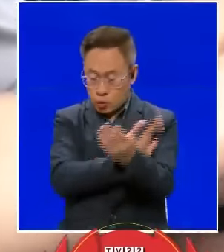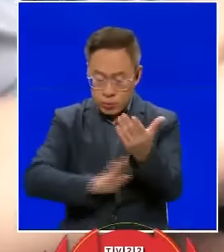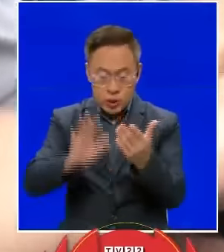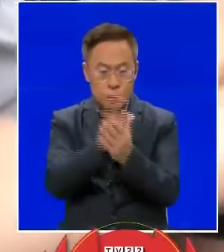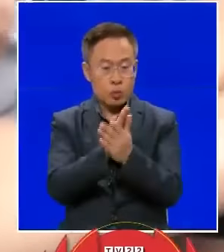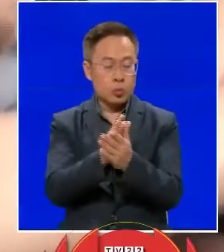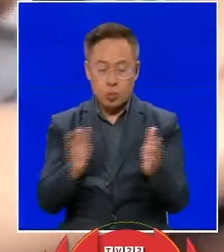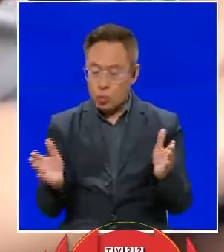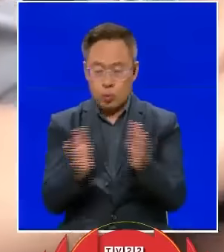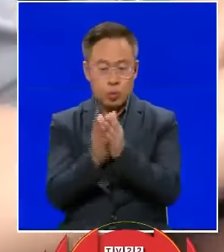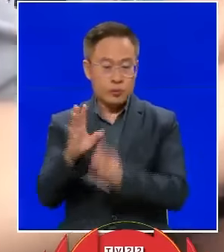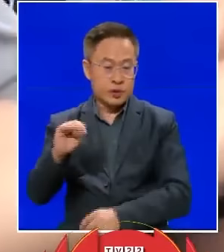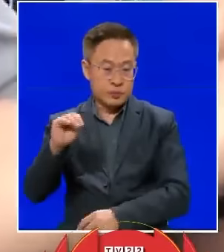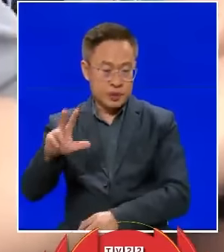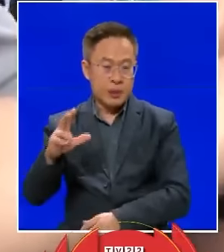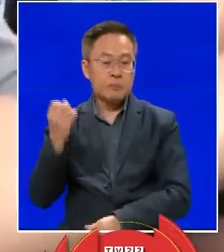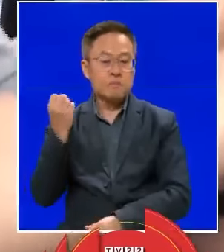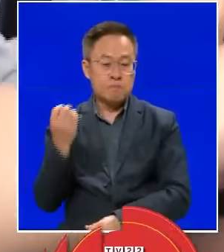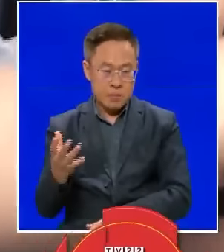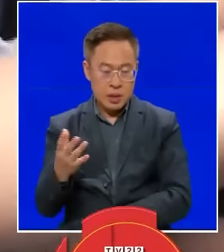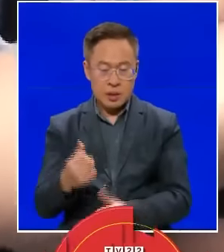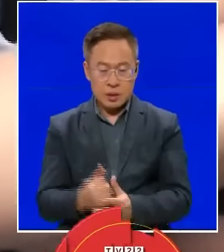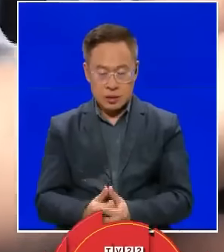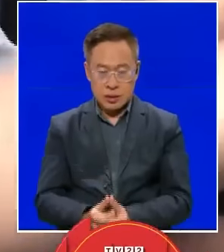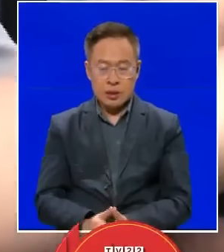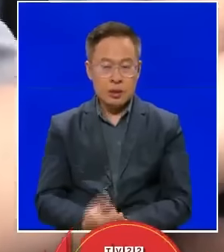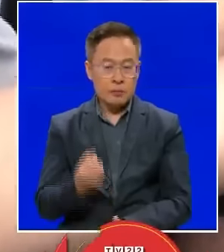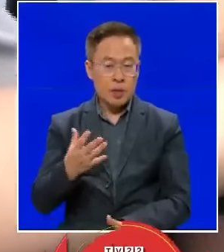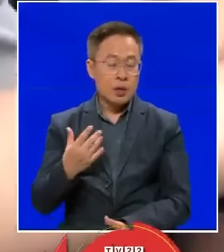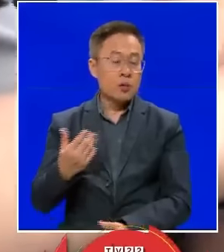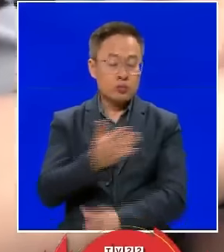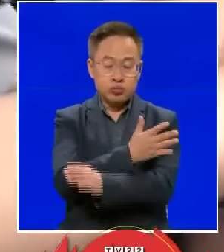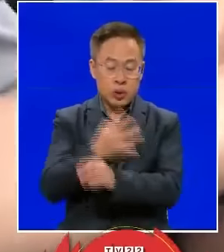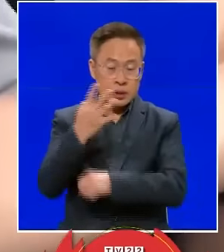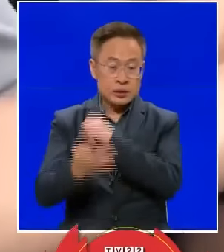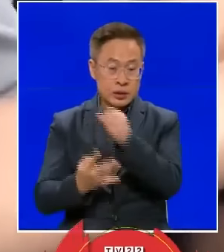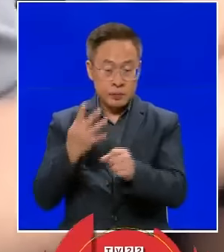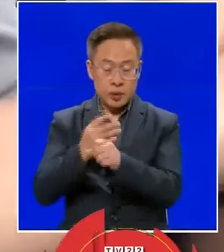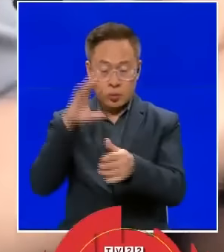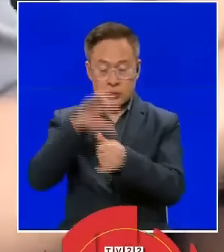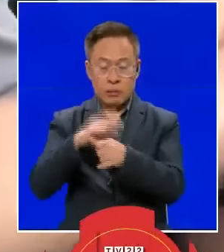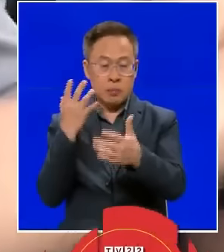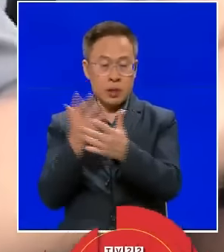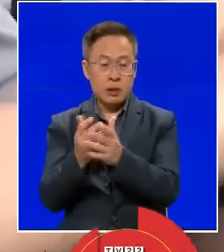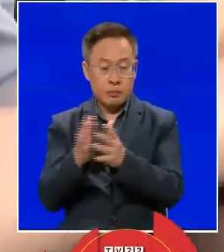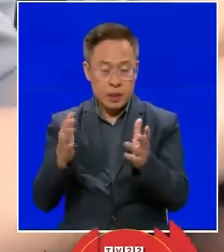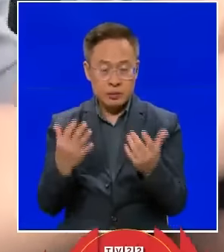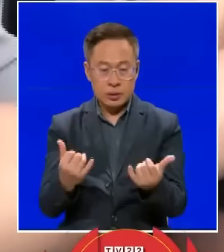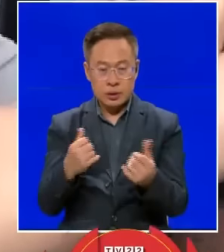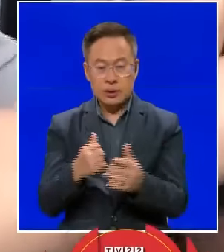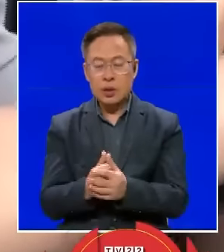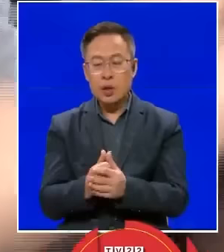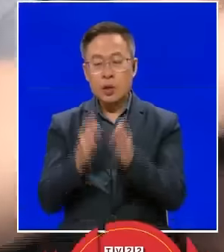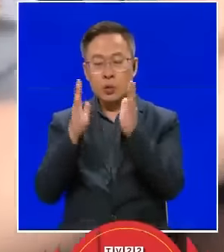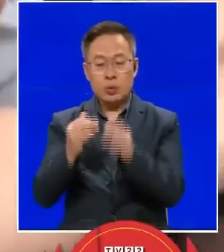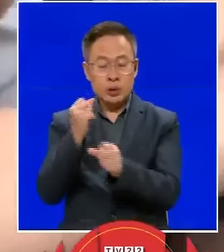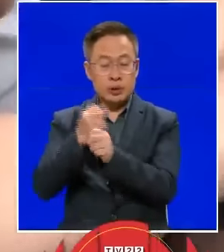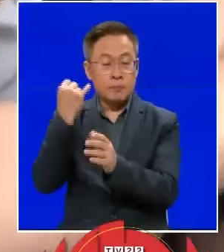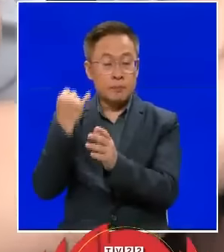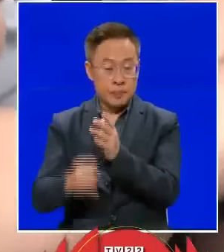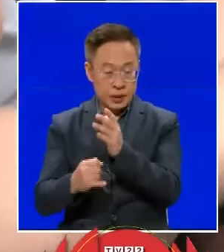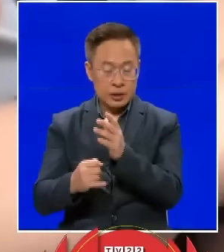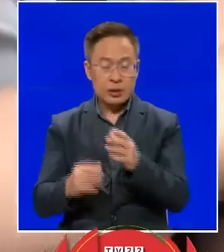ซึ่งเป็นตัวเลขที่มากค่ะทำลายสถิติอย่างน้อยในรอบ 4ปีด้วยในจำนวนผู้ต้องขังทางการเมือง 43คนเป็นคดี